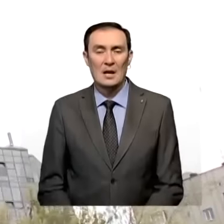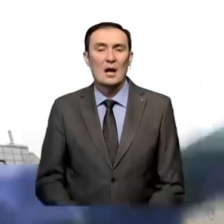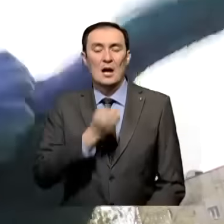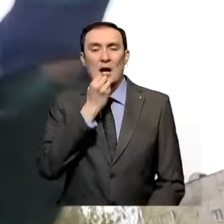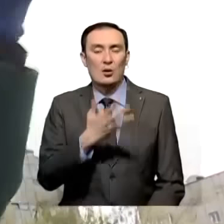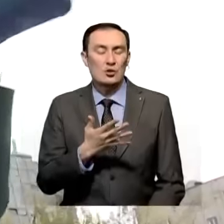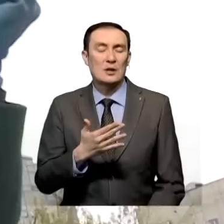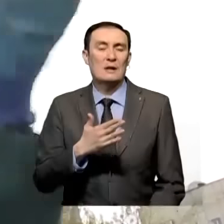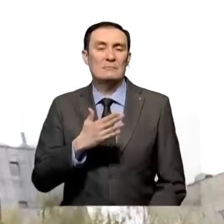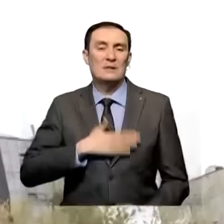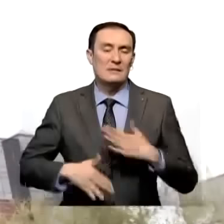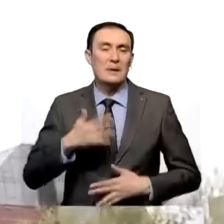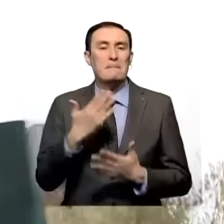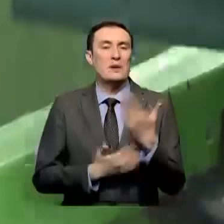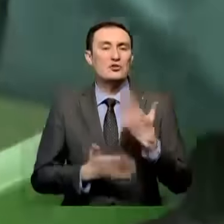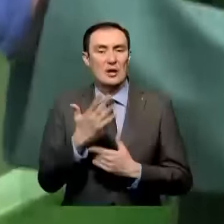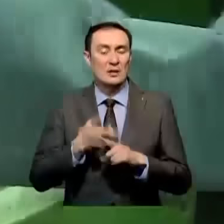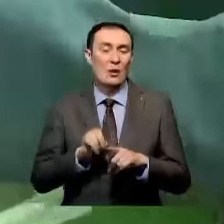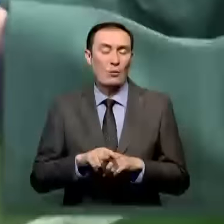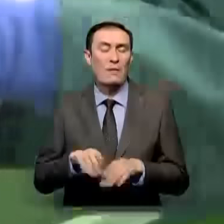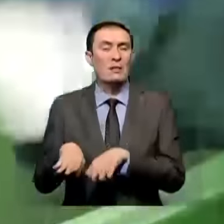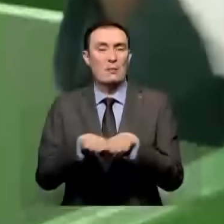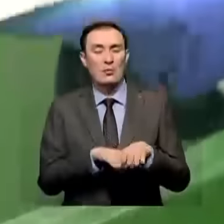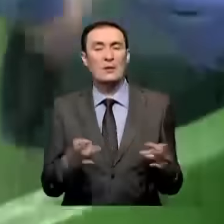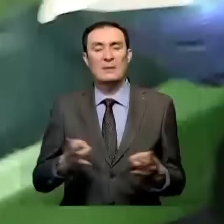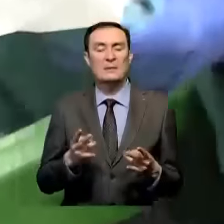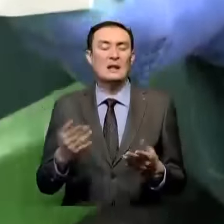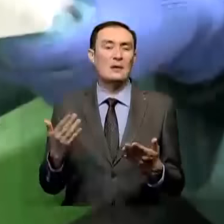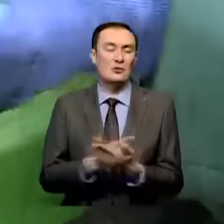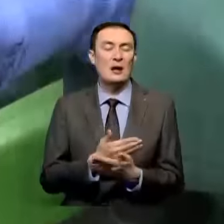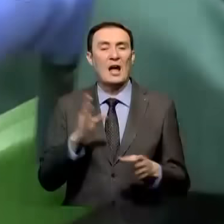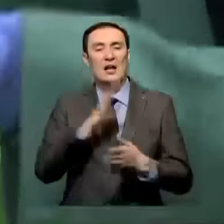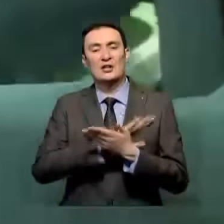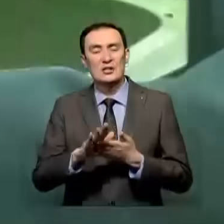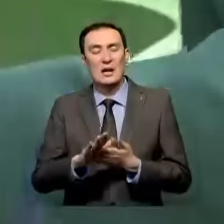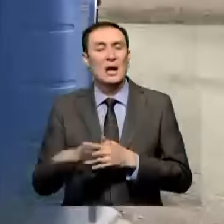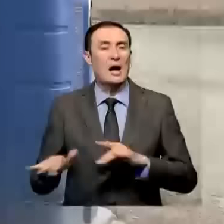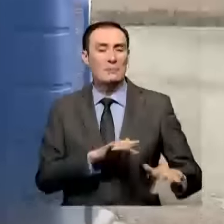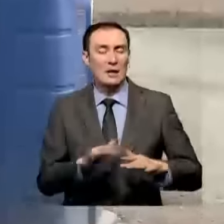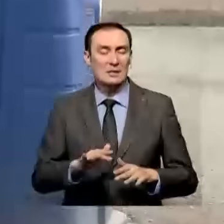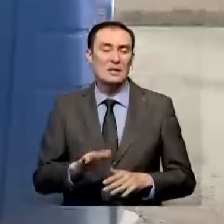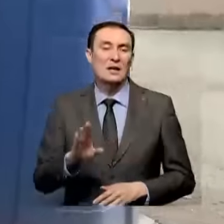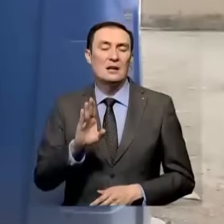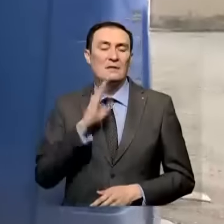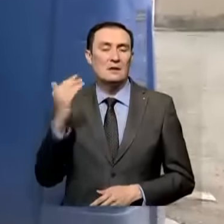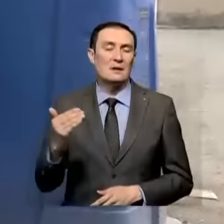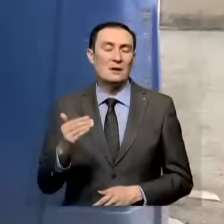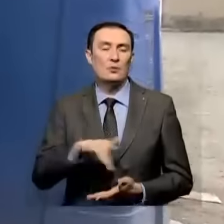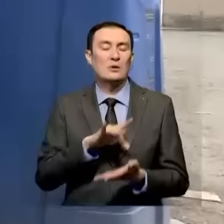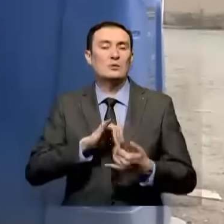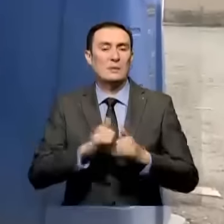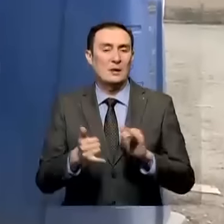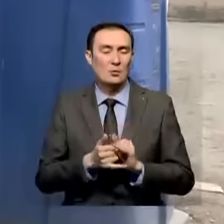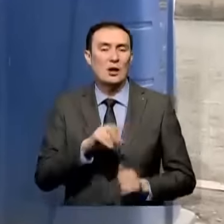Хорошее настроение и перчатки. Таков набор, необходимый для очередной экологической операции. Жительница Усть-Каменогорска и